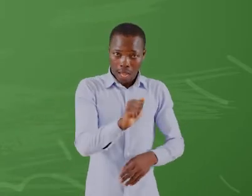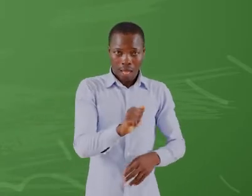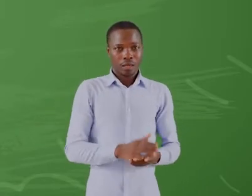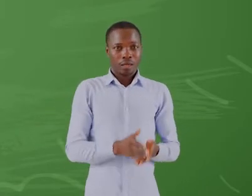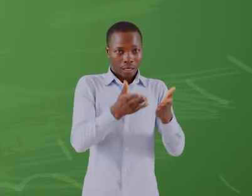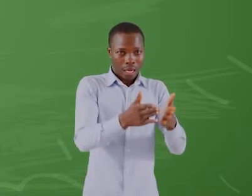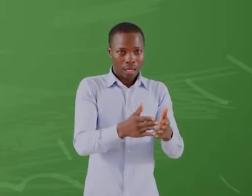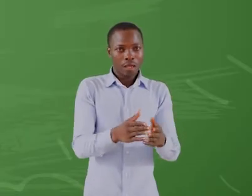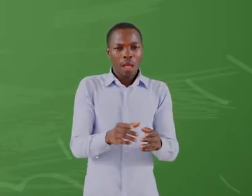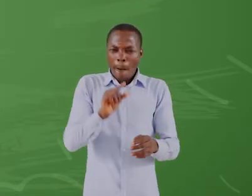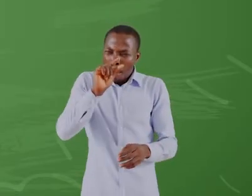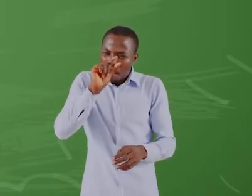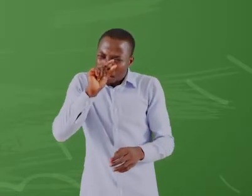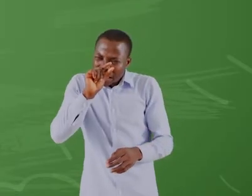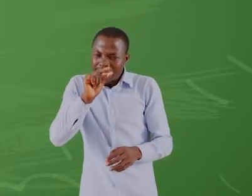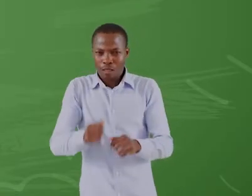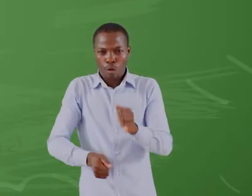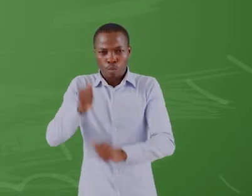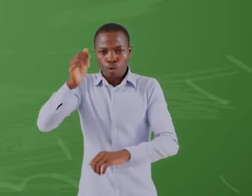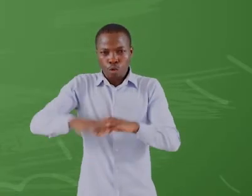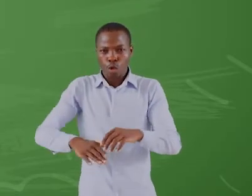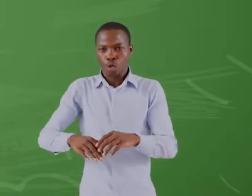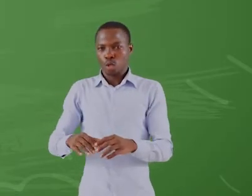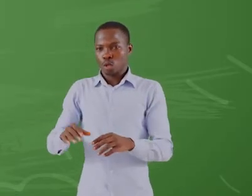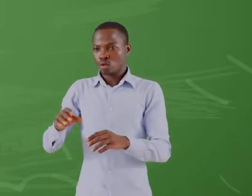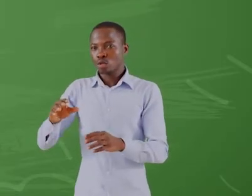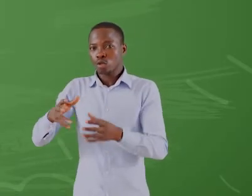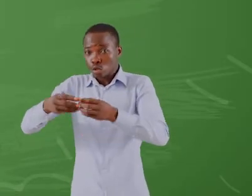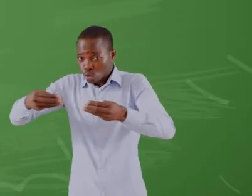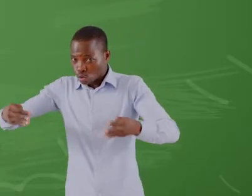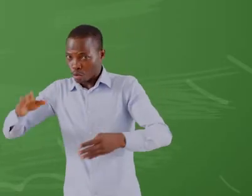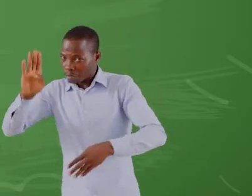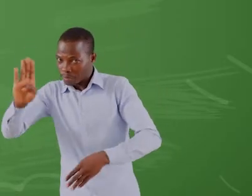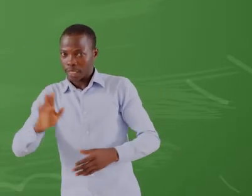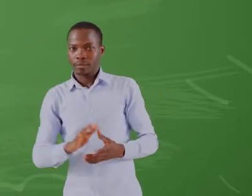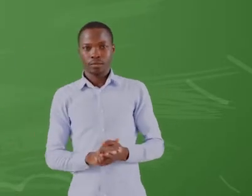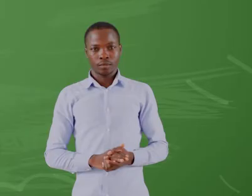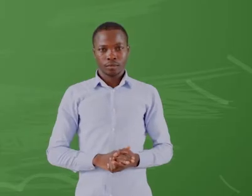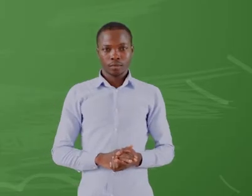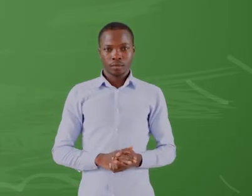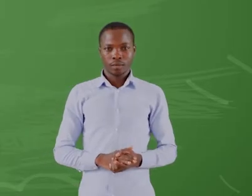33,33%, est plus élevée que celle du sol B,